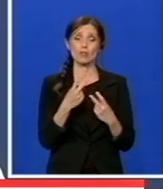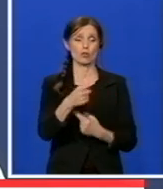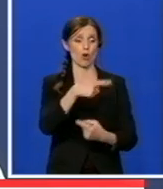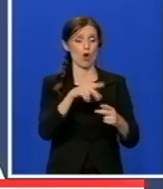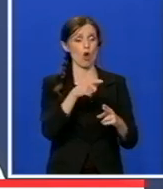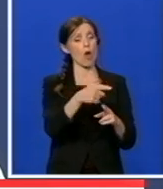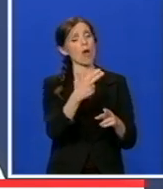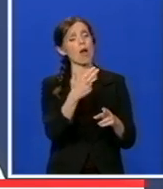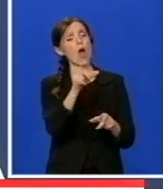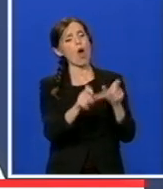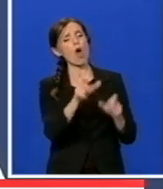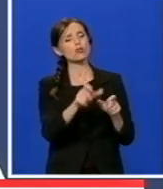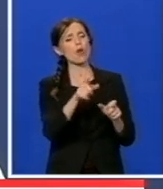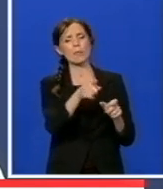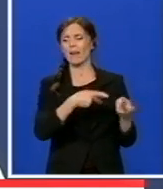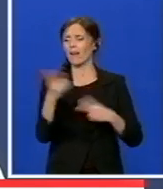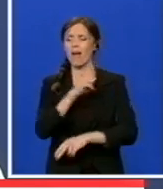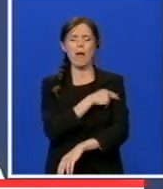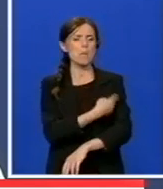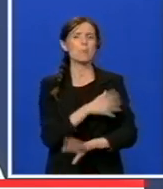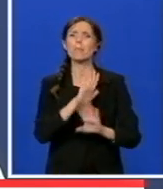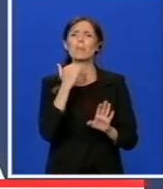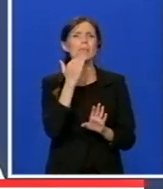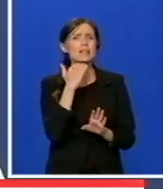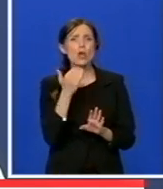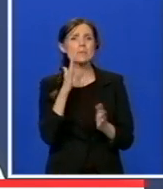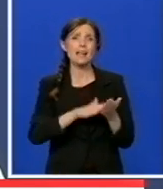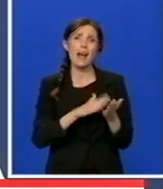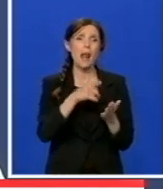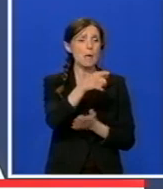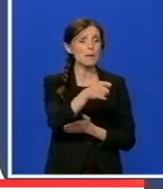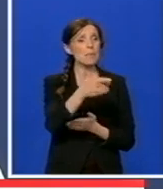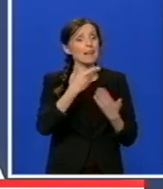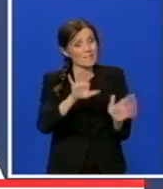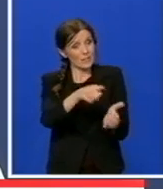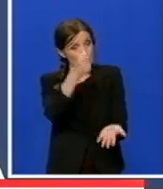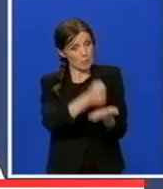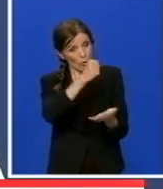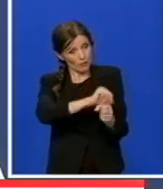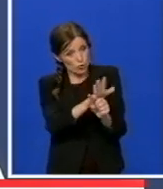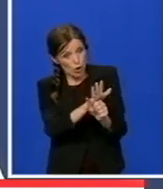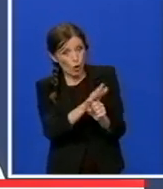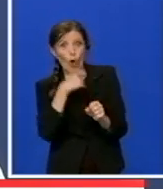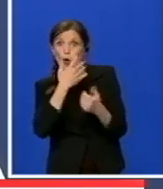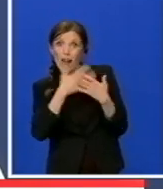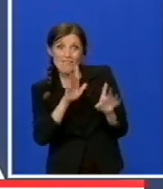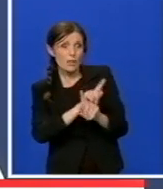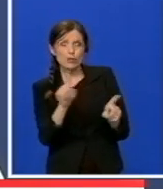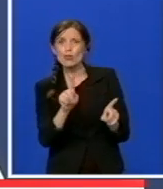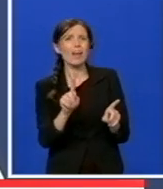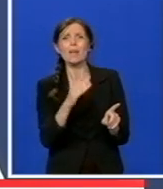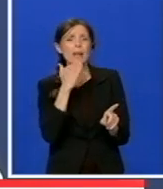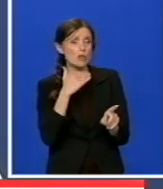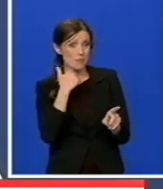hospitalizuju zbog težine kliničke slike, bez obzira da li u tom momentu imaju PCR nalaz ili ne. Znači, tako da ja ne